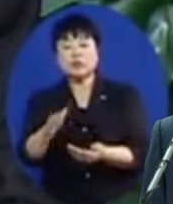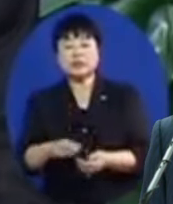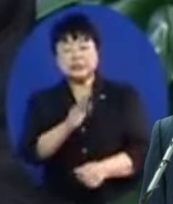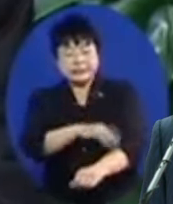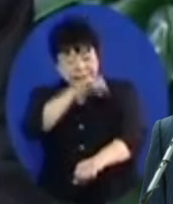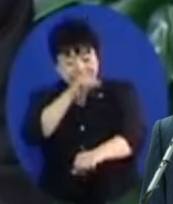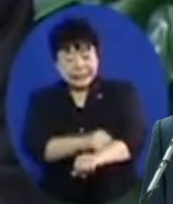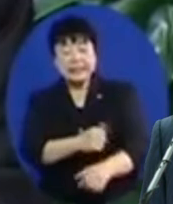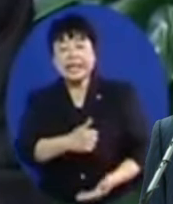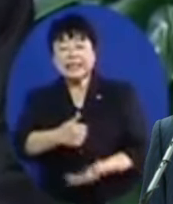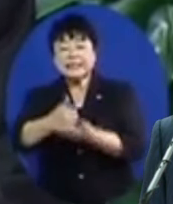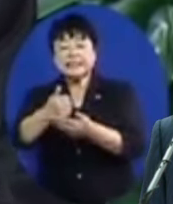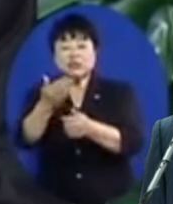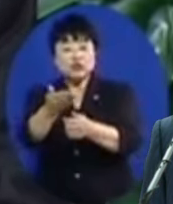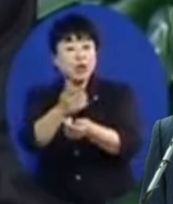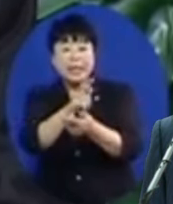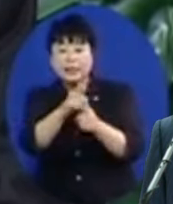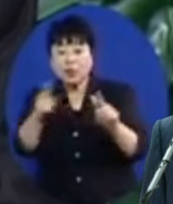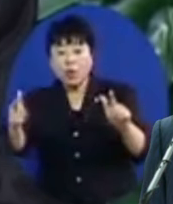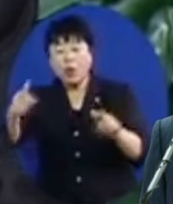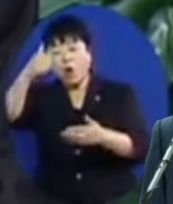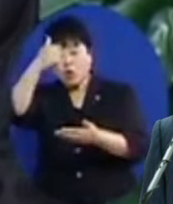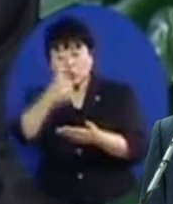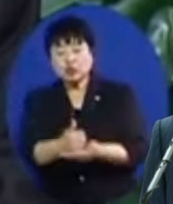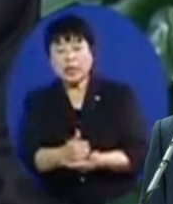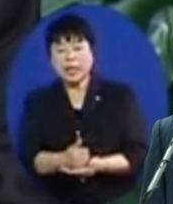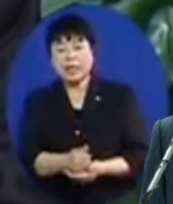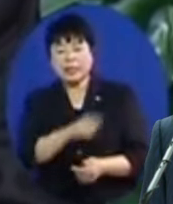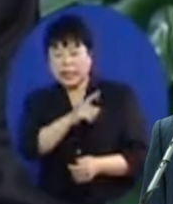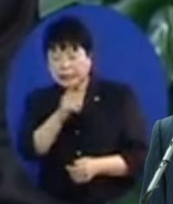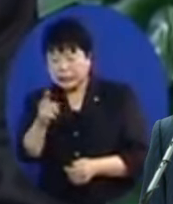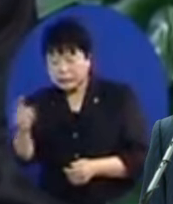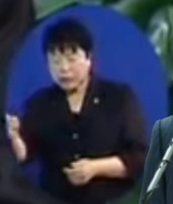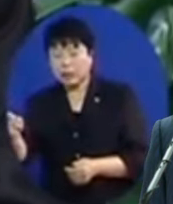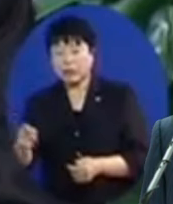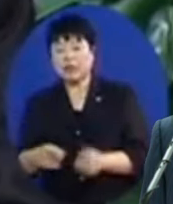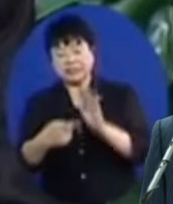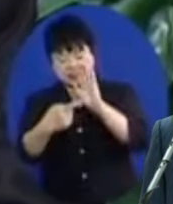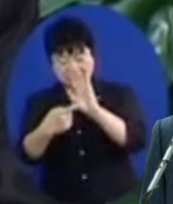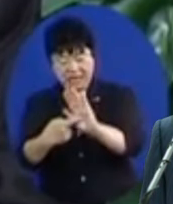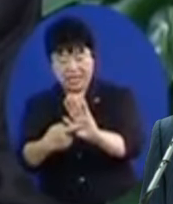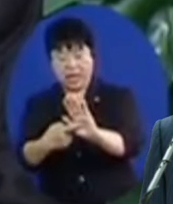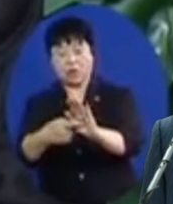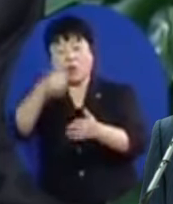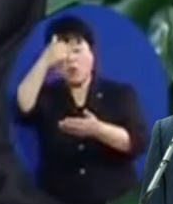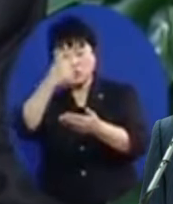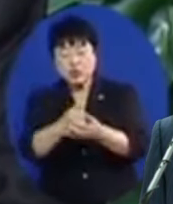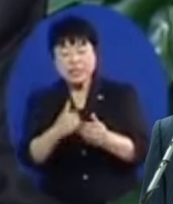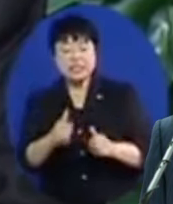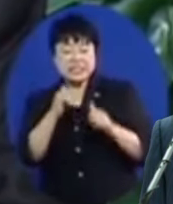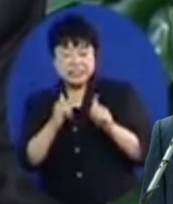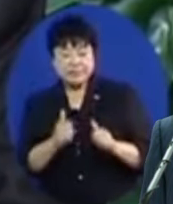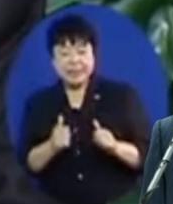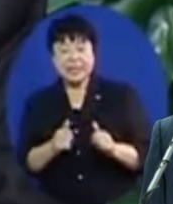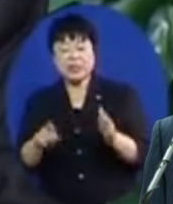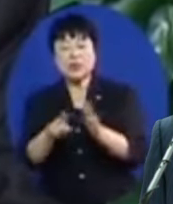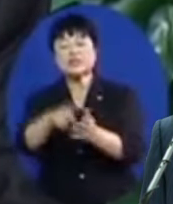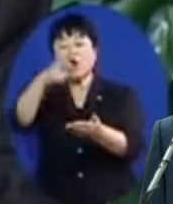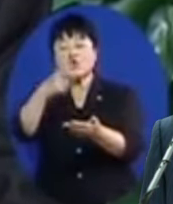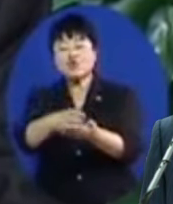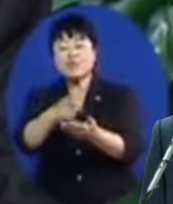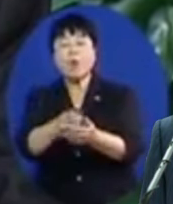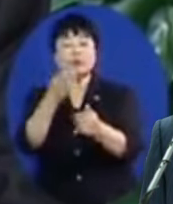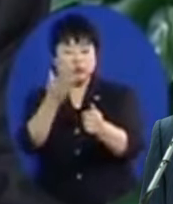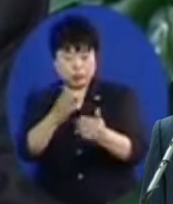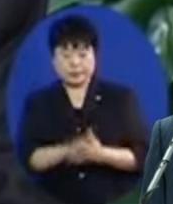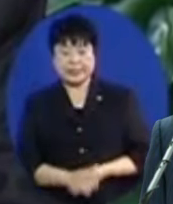잘했다고 칭찬하기 위해서 준 것이 아닙니다. 죄를 지적해서 드러나게 하고 죄인을 심판하기 위해서 율법을 주신